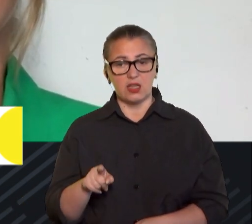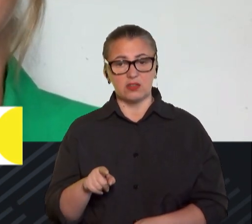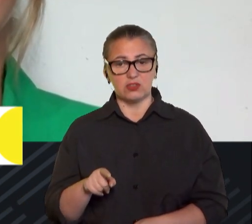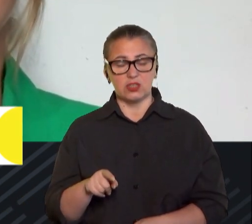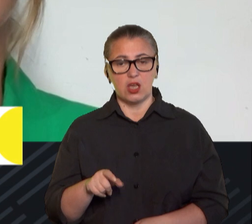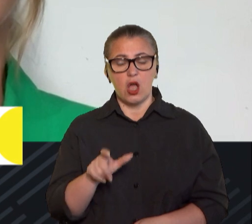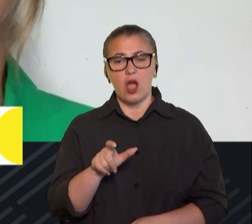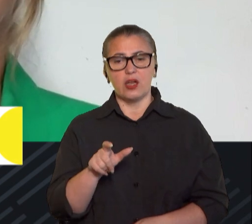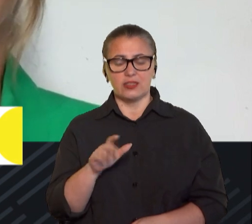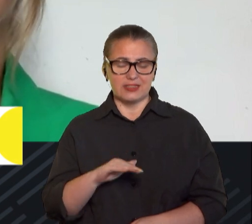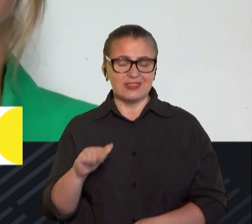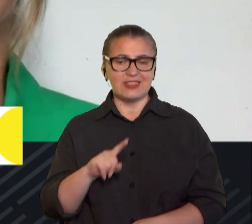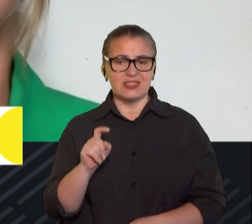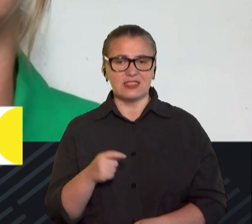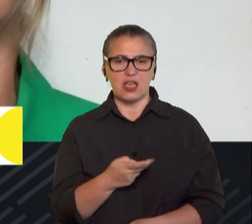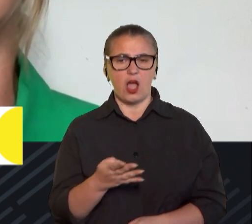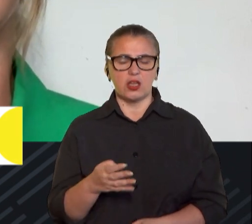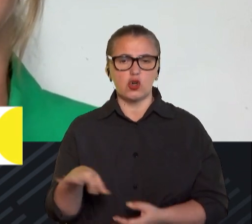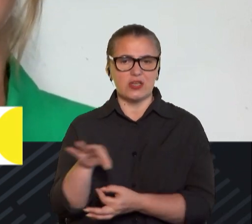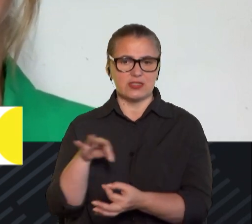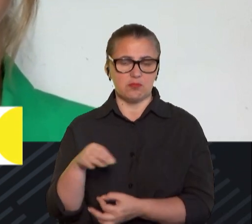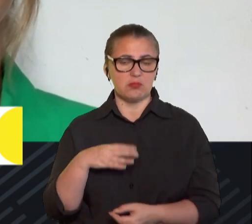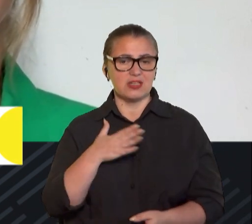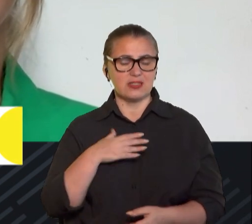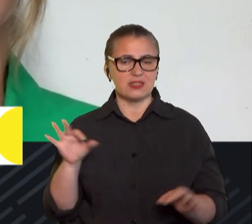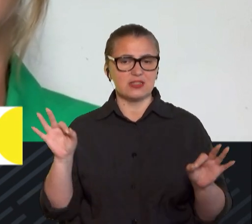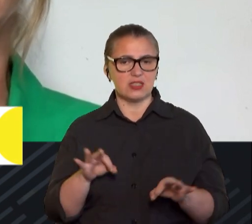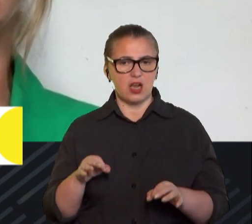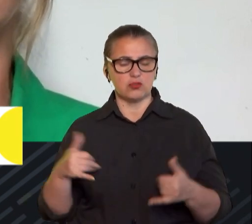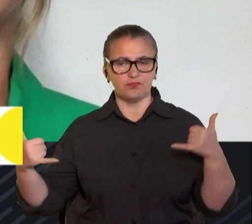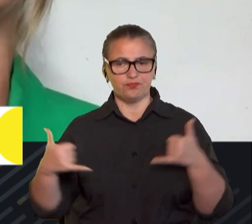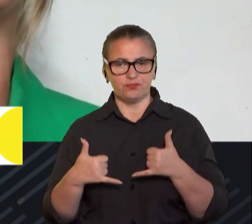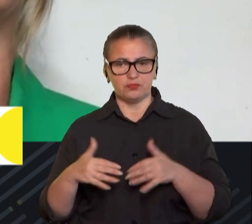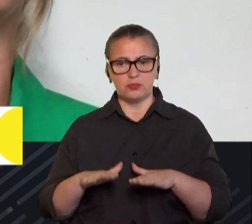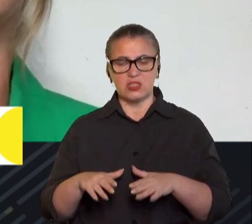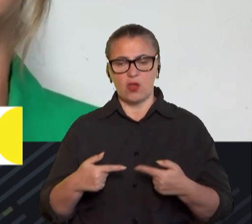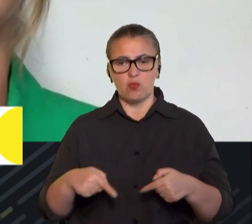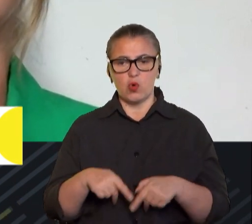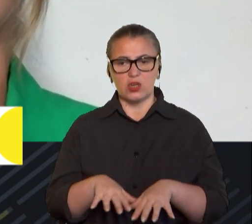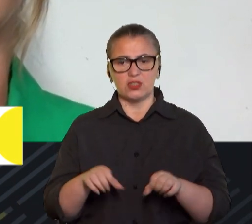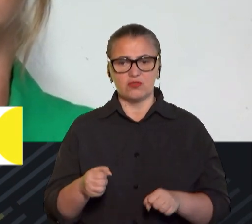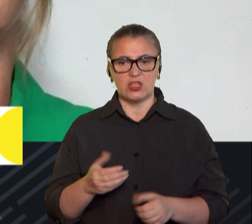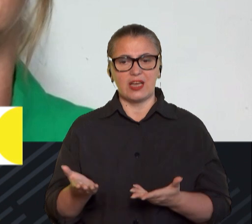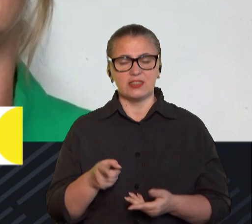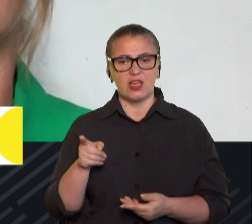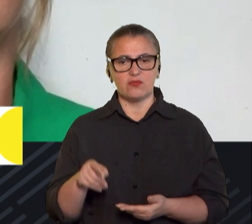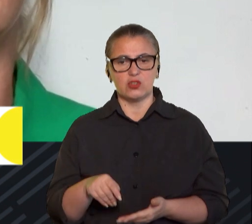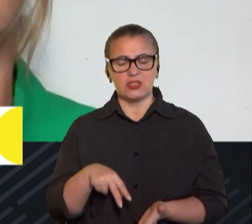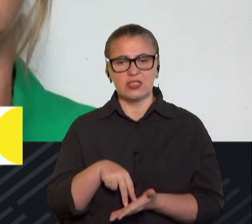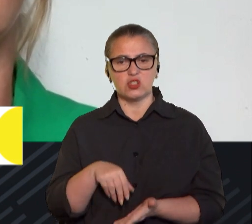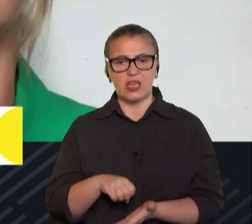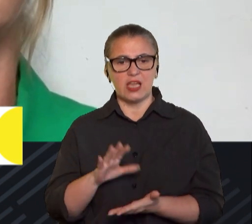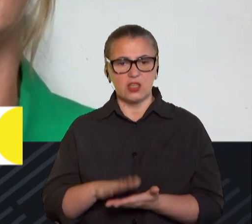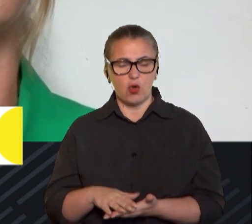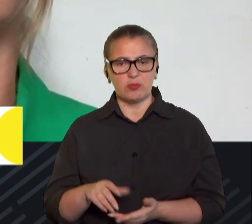числа дітей-сиріт, тому ми одразу зв'язалися з усіма місцевими органами влади, де вони стоять на обліку, ці діти, з